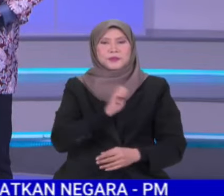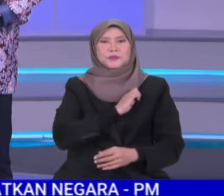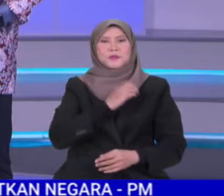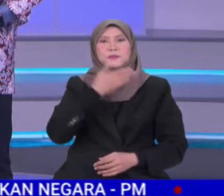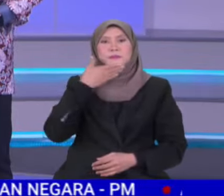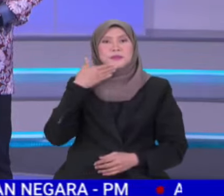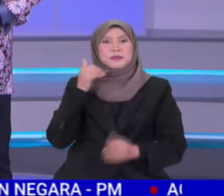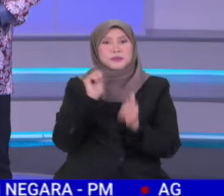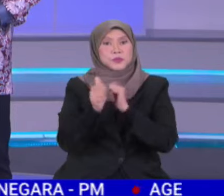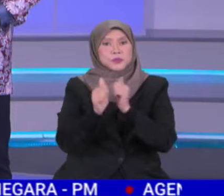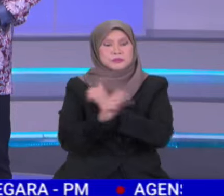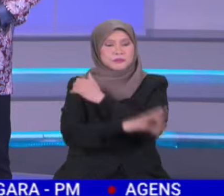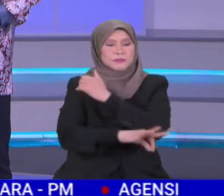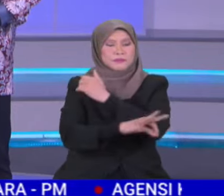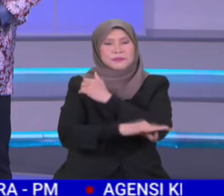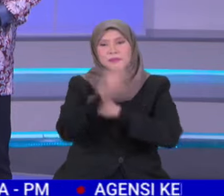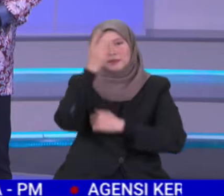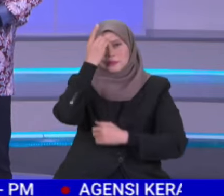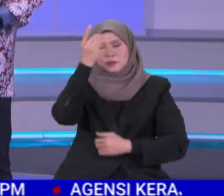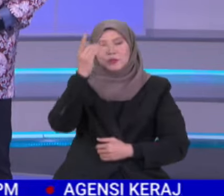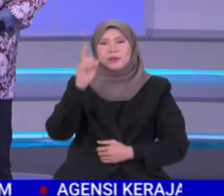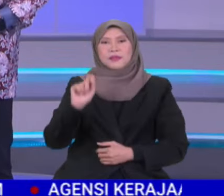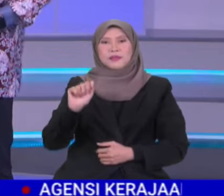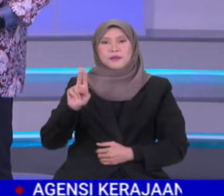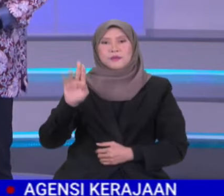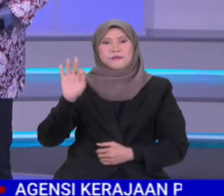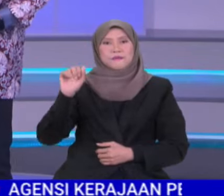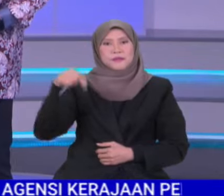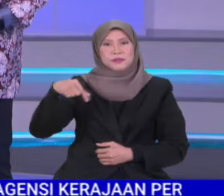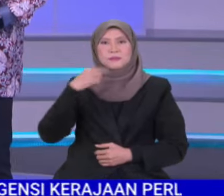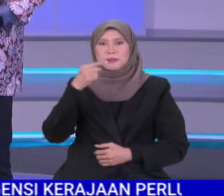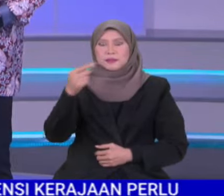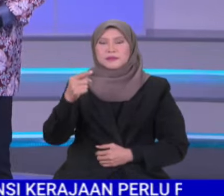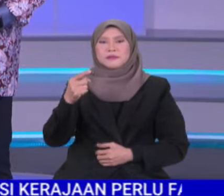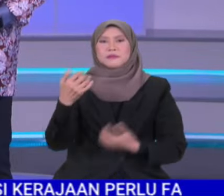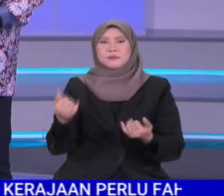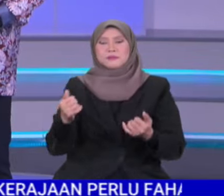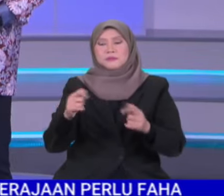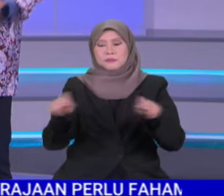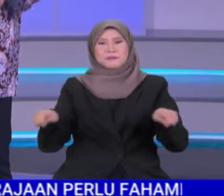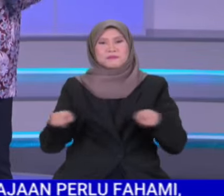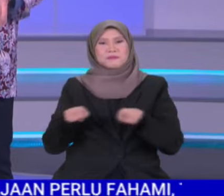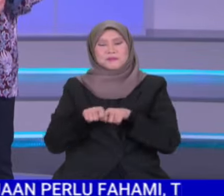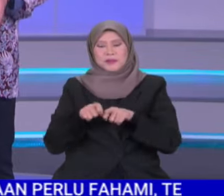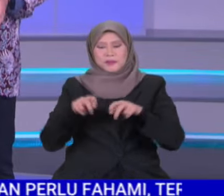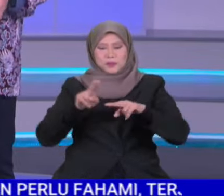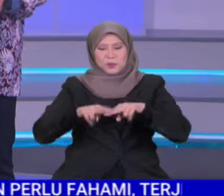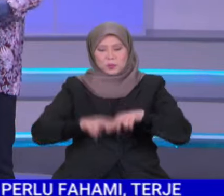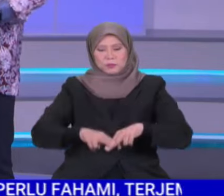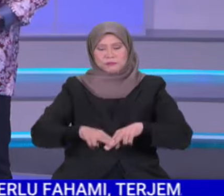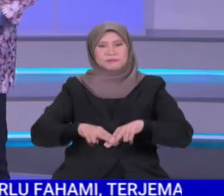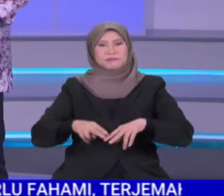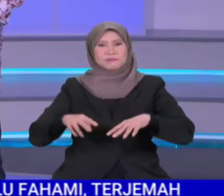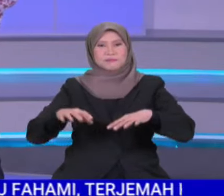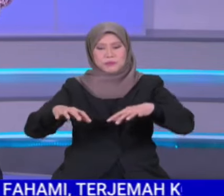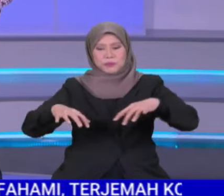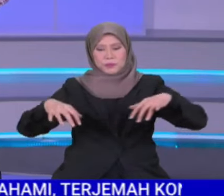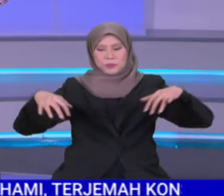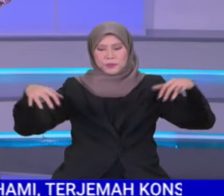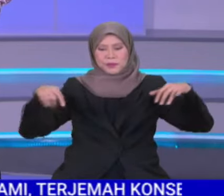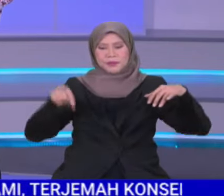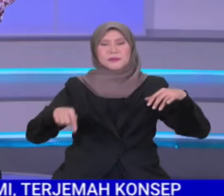dan Sukan Negeri Sembilan, Datuk Muhammad Taufik Abdul Ghani berkata, ia membabitkan penggantian tempat duduk penonton yang lebih baik dan